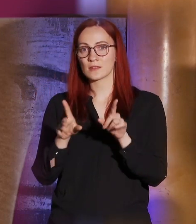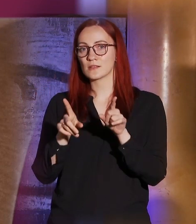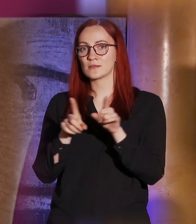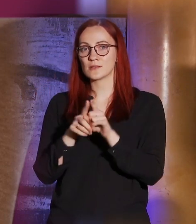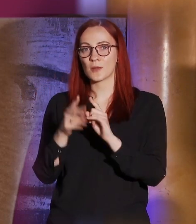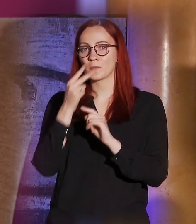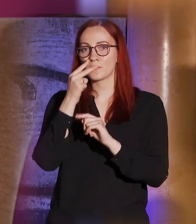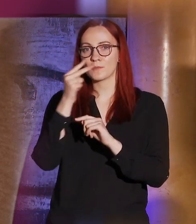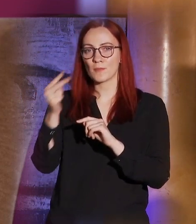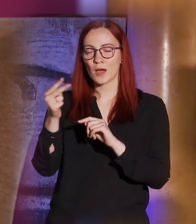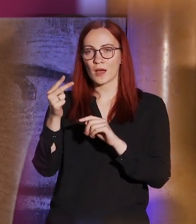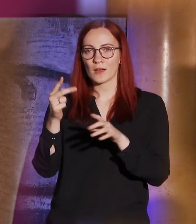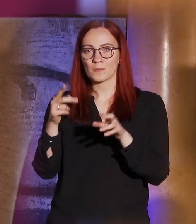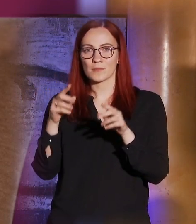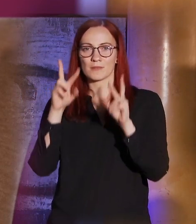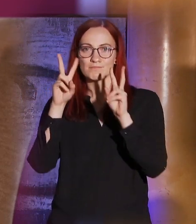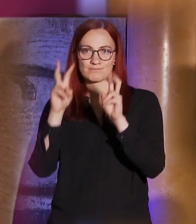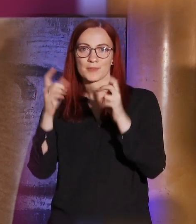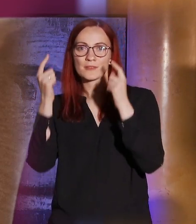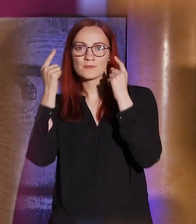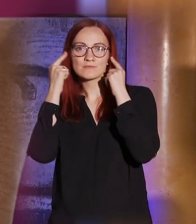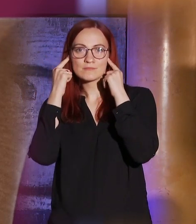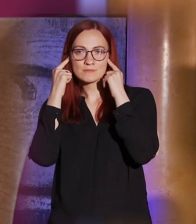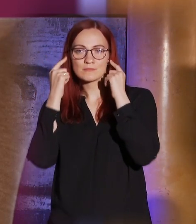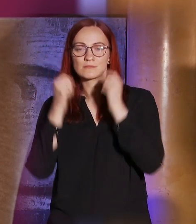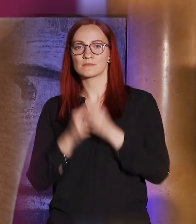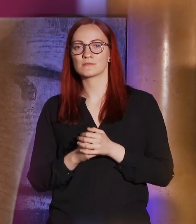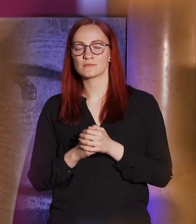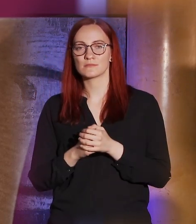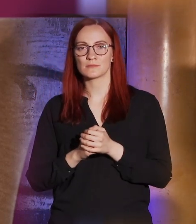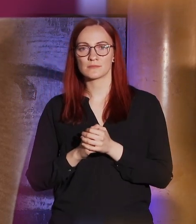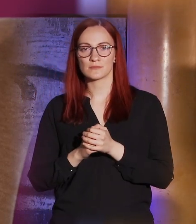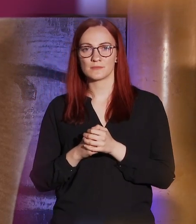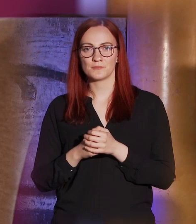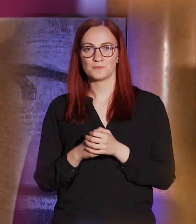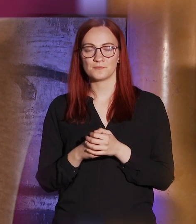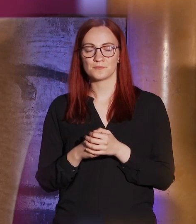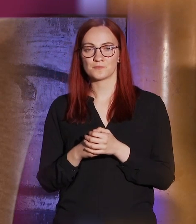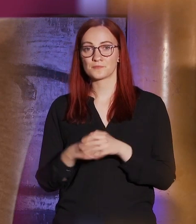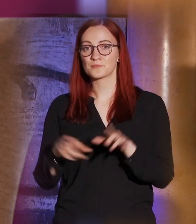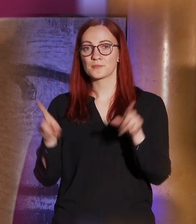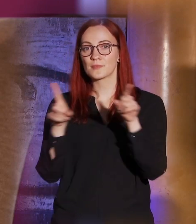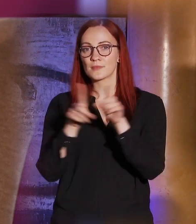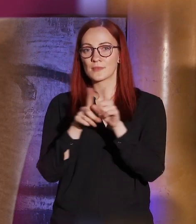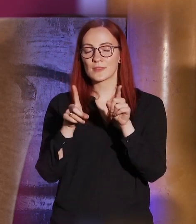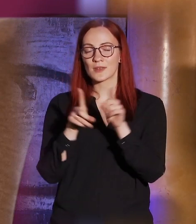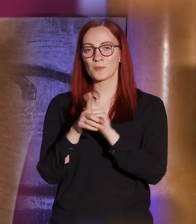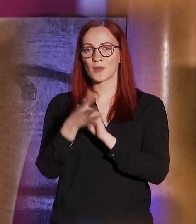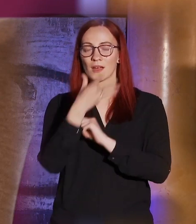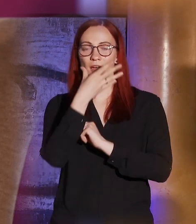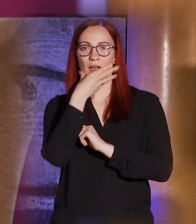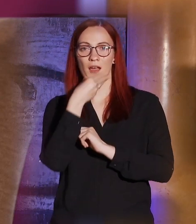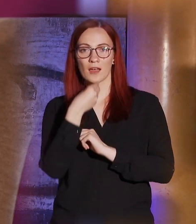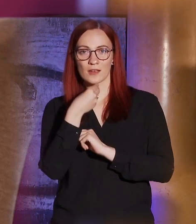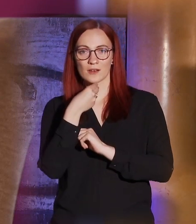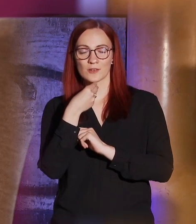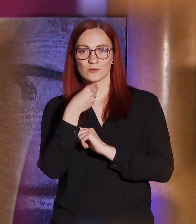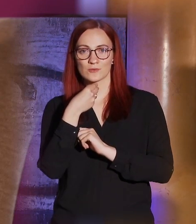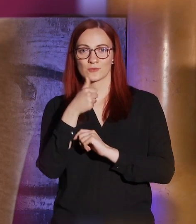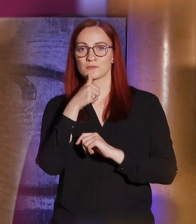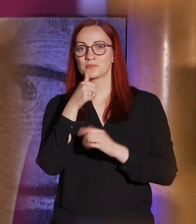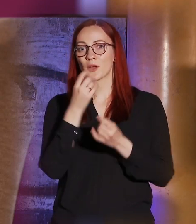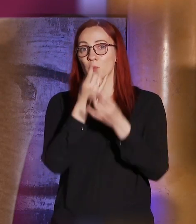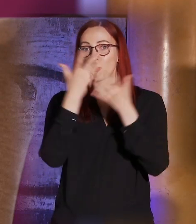savo regėjimą perversti į girdimą informaciją. Taip pat labai gražu, kad